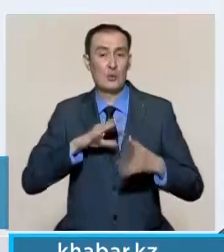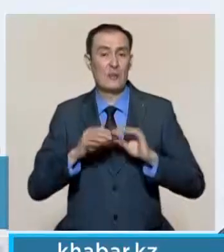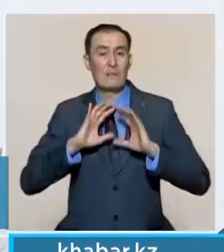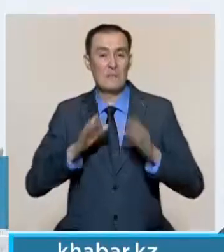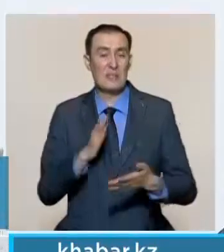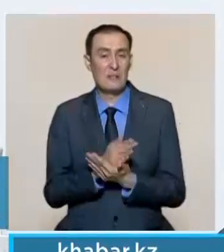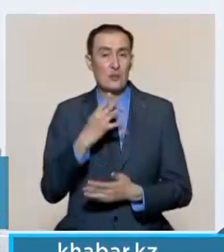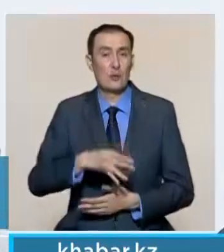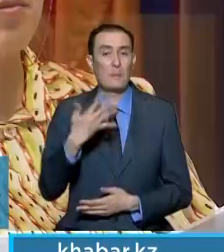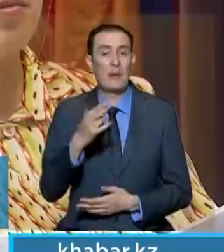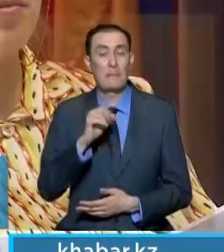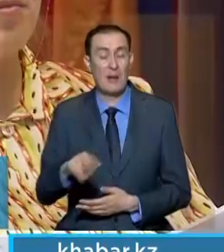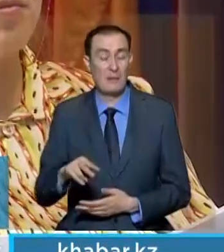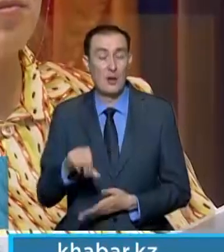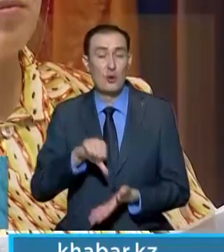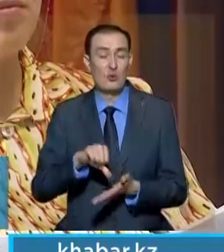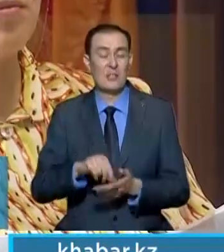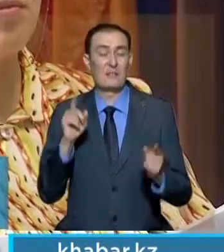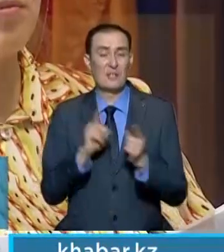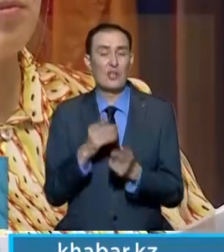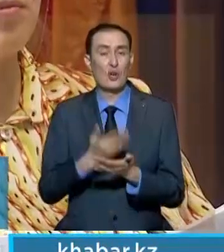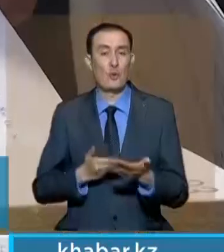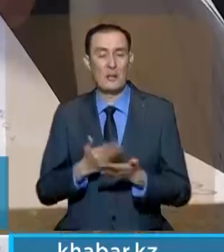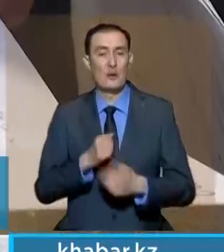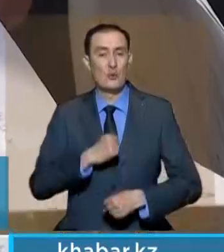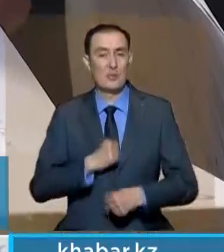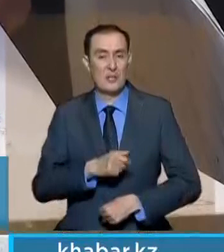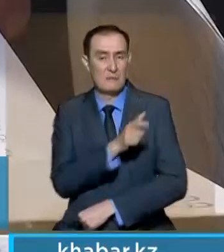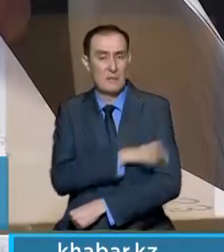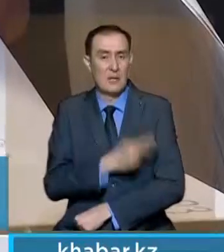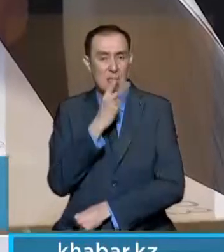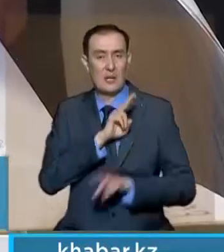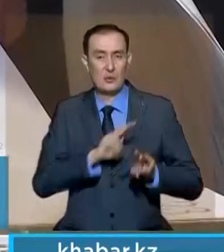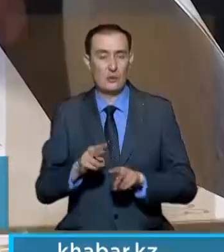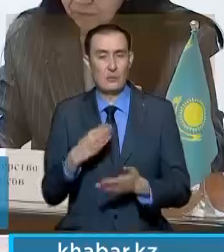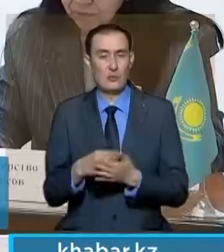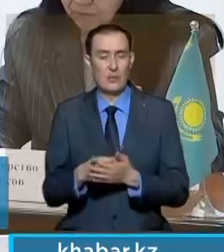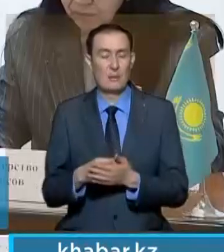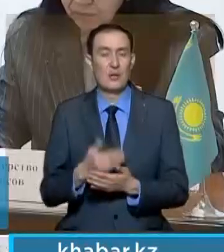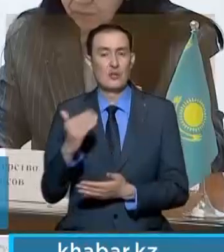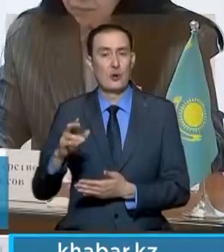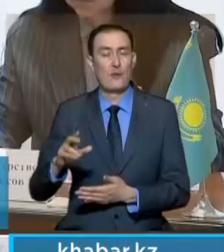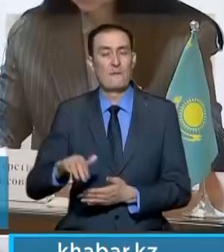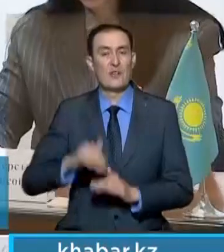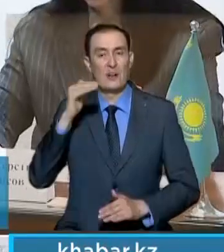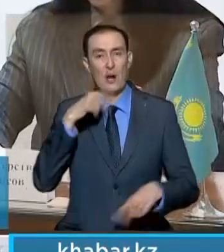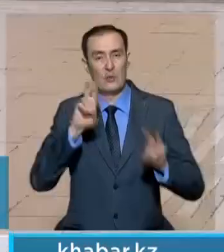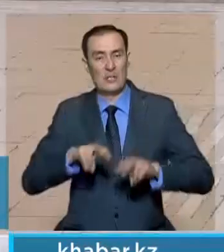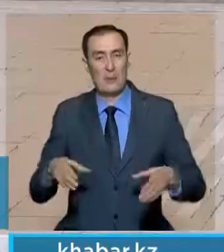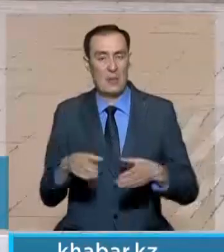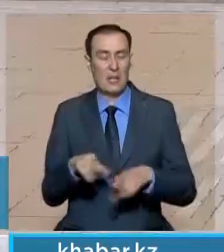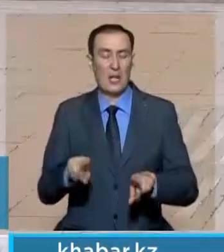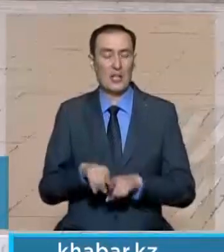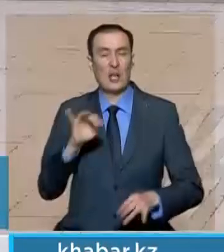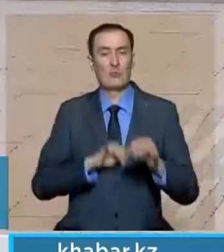миру составляет 45 баллов. Участники встречи порекомендовали усилить надзор за республиканским бюджетом со стороны Высшей аудиторской палаты, а